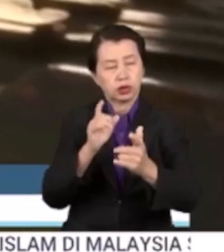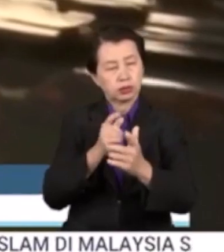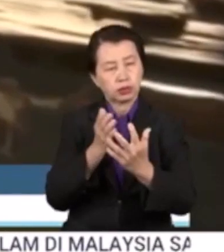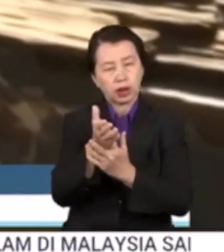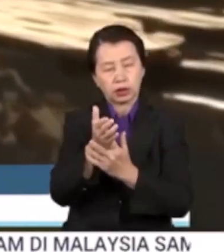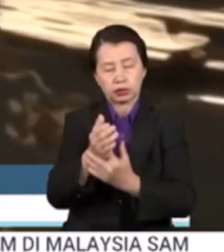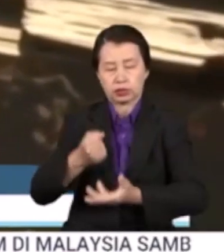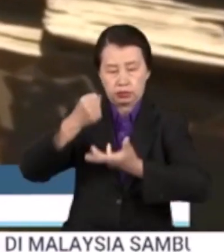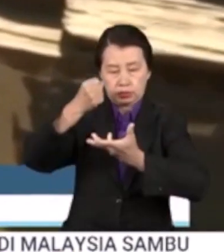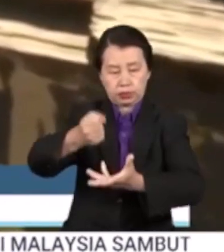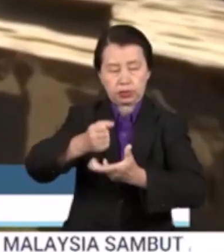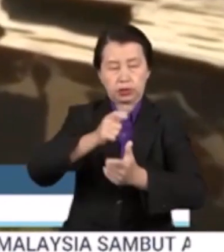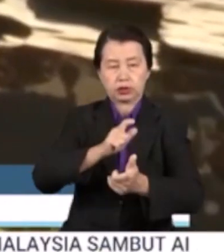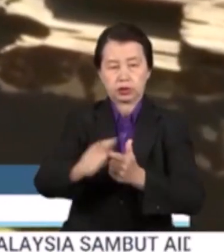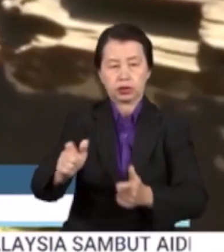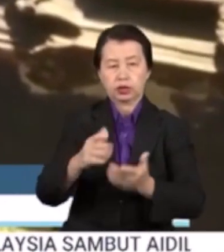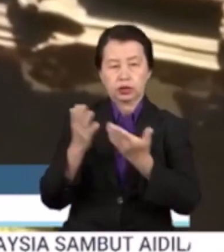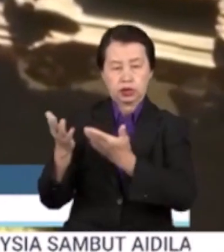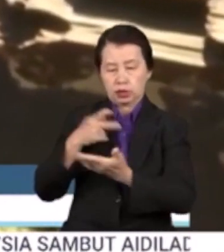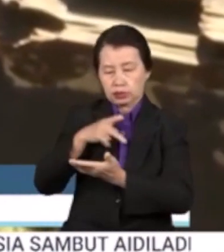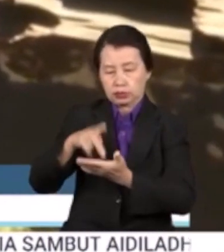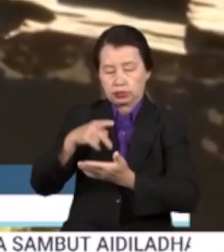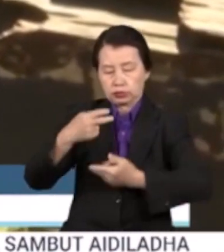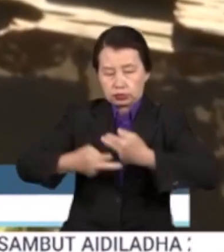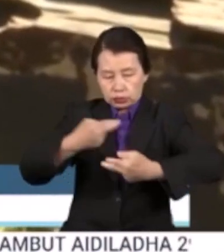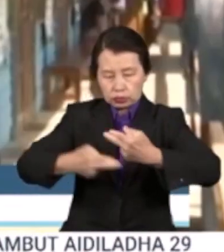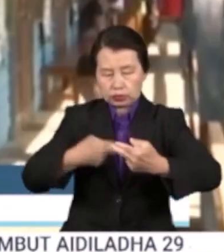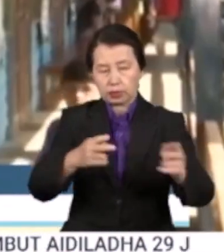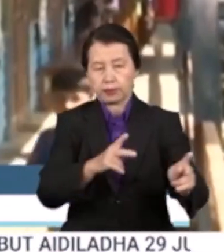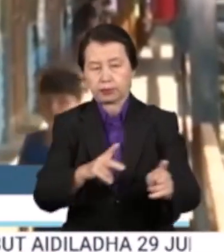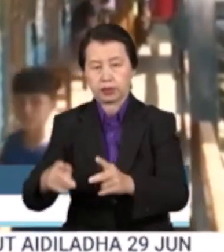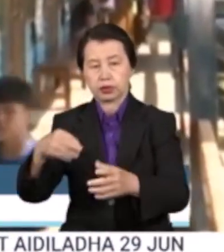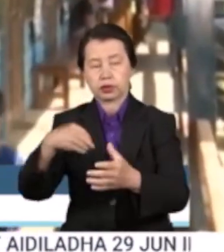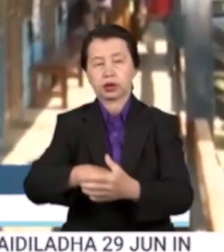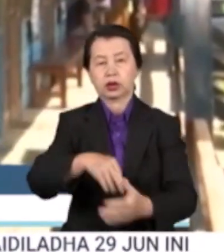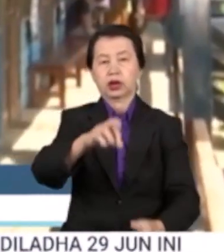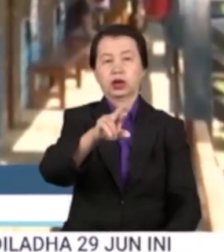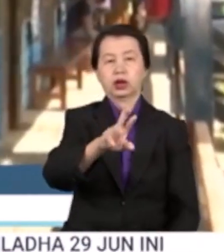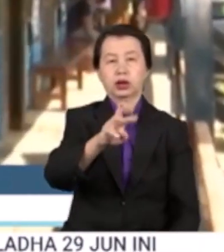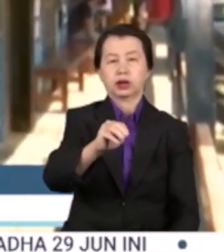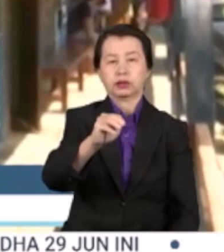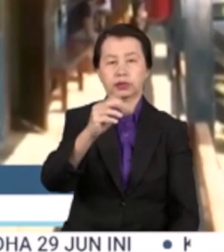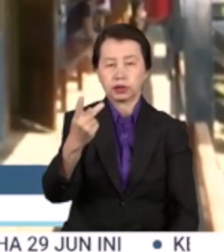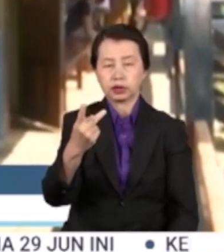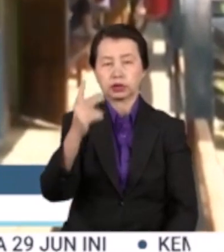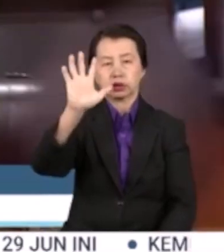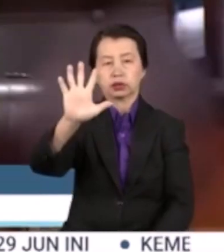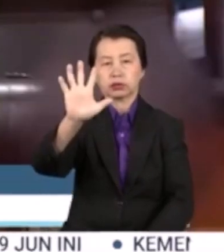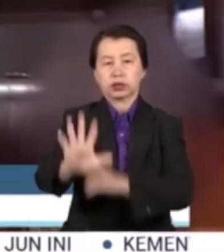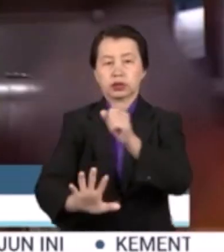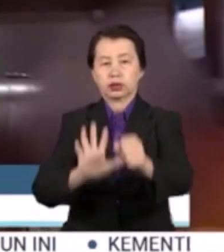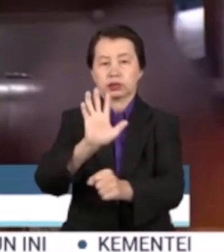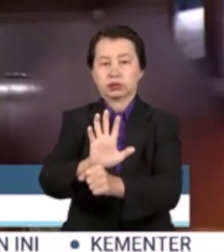diluluskan oleh agensi pusat bagi setiap rolling dalam rancangan Malaysia 5 tahun